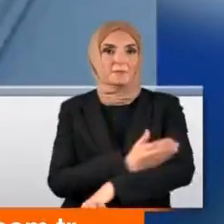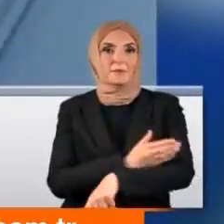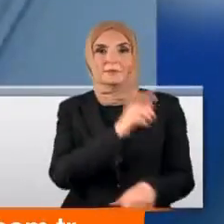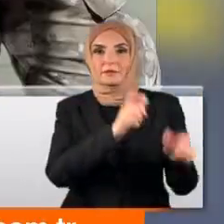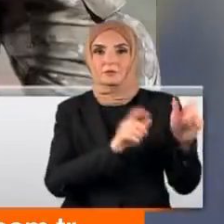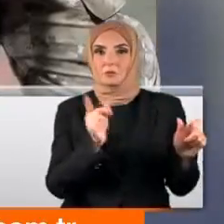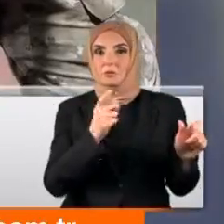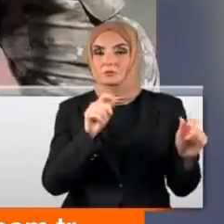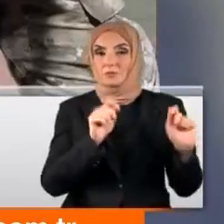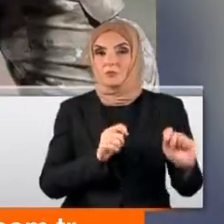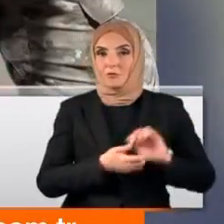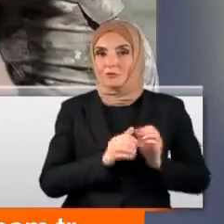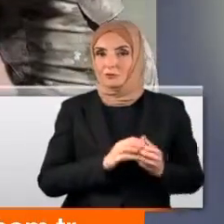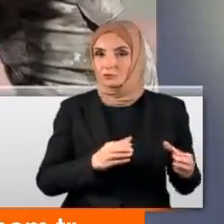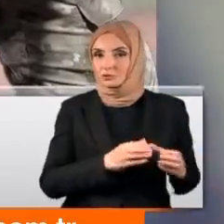çetesini çökertti.